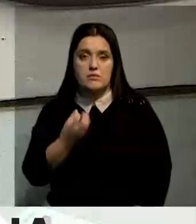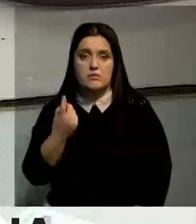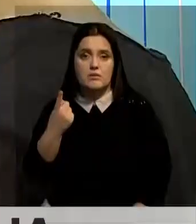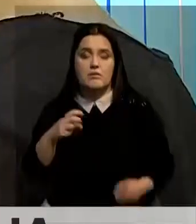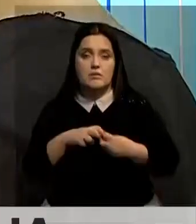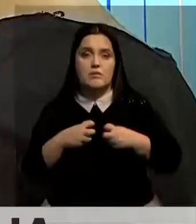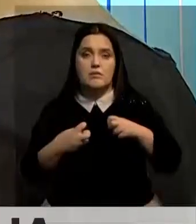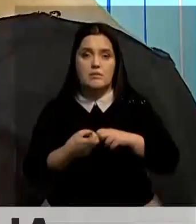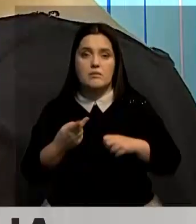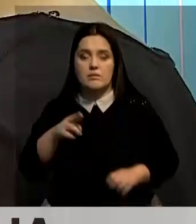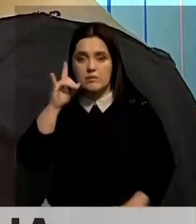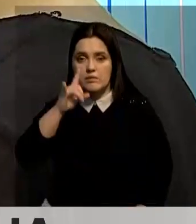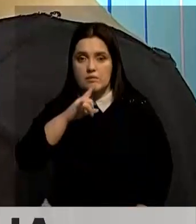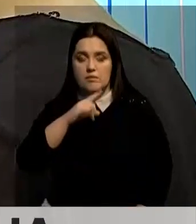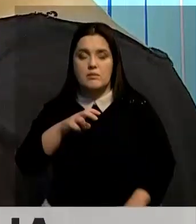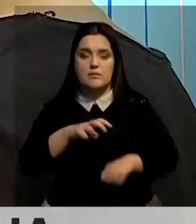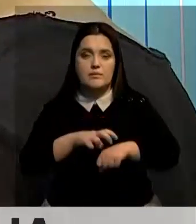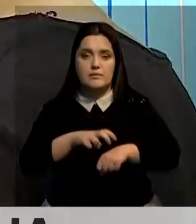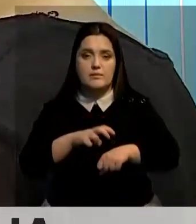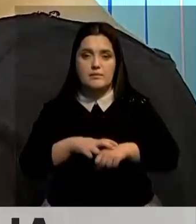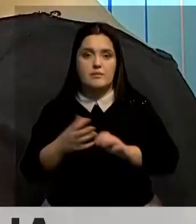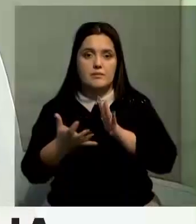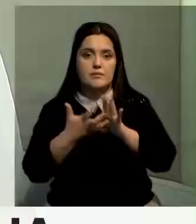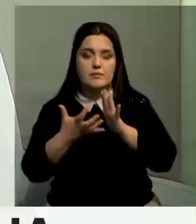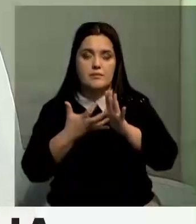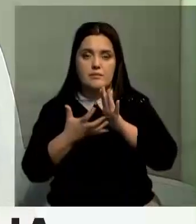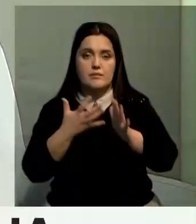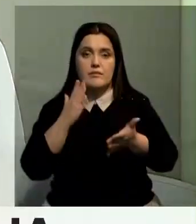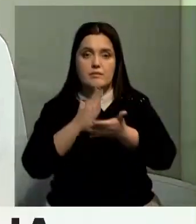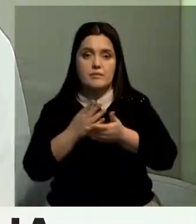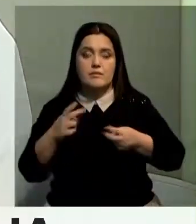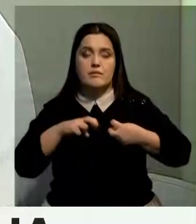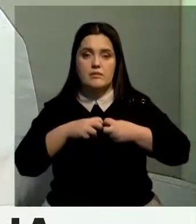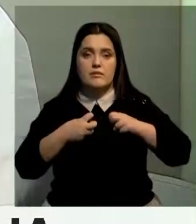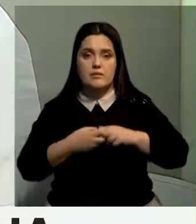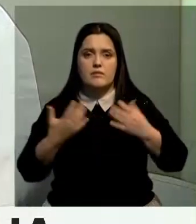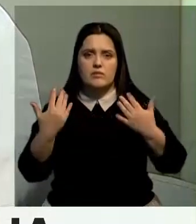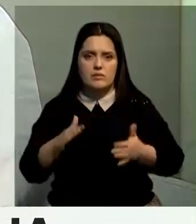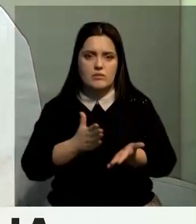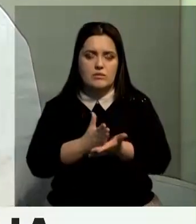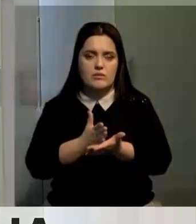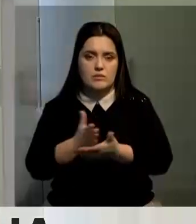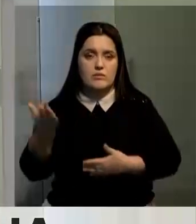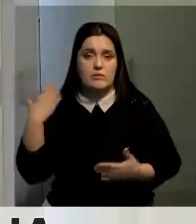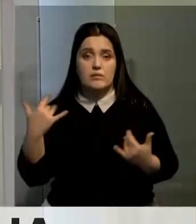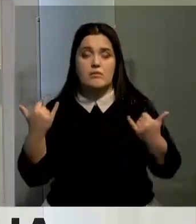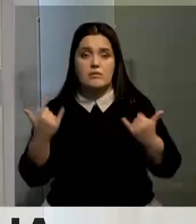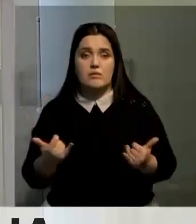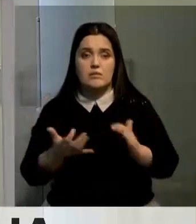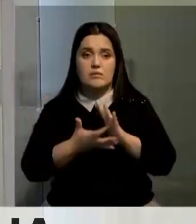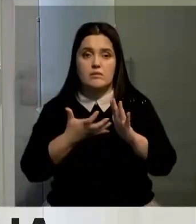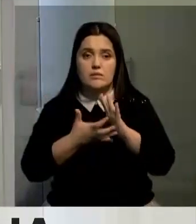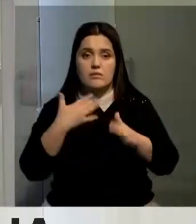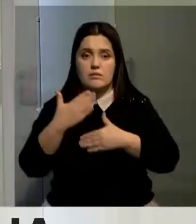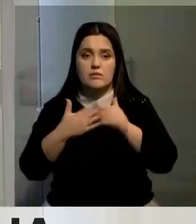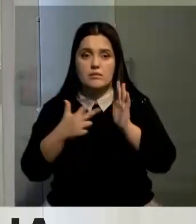наболевшая проблема для казахстанской сферы медицины – дефицит кадров. И этой проблеме уже не один год. Сейчас в стране не хватает почти